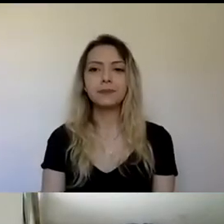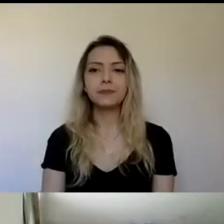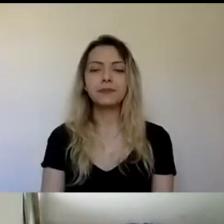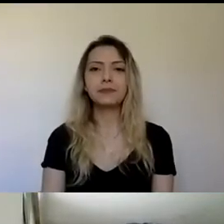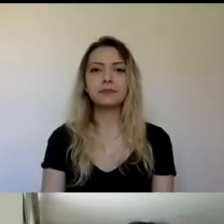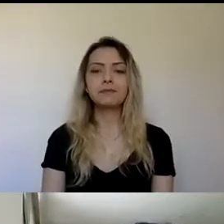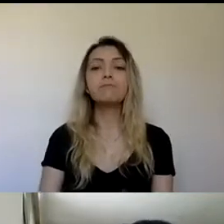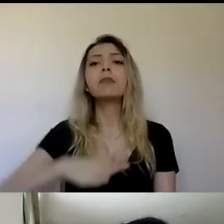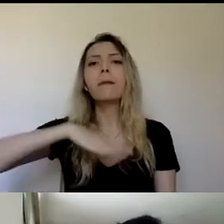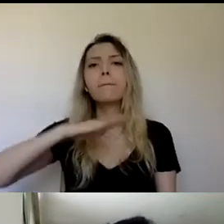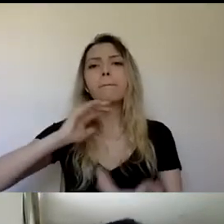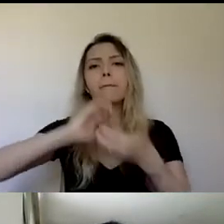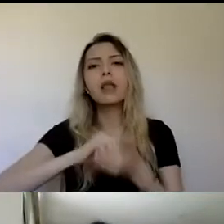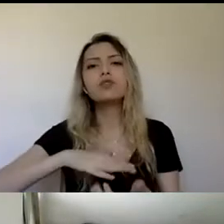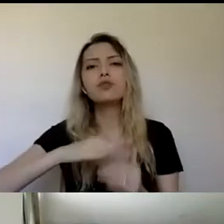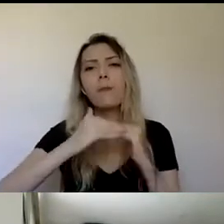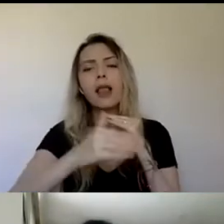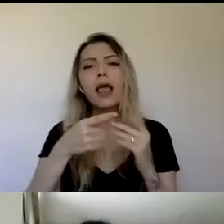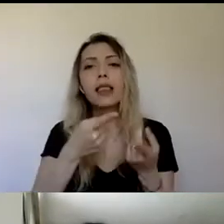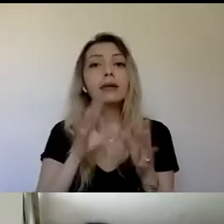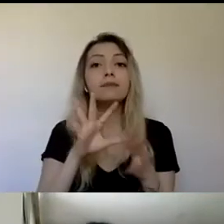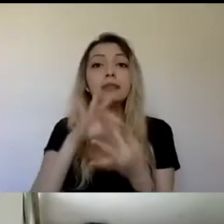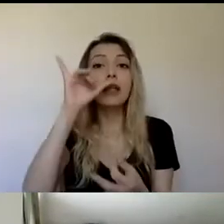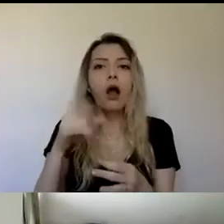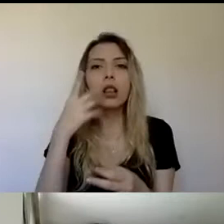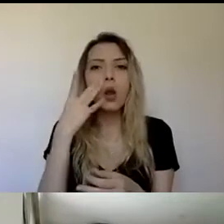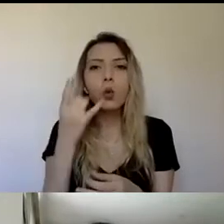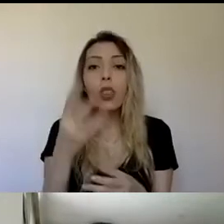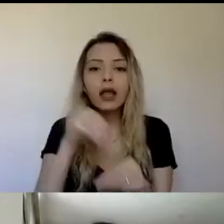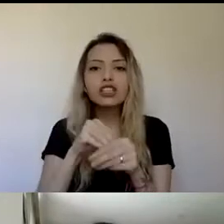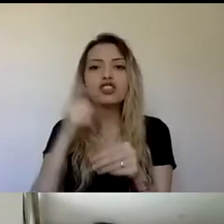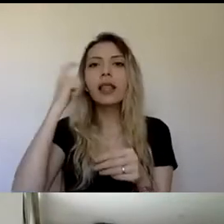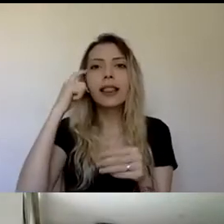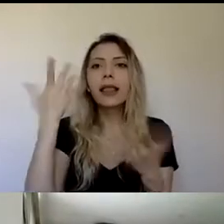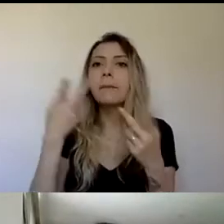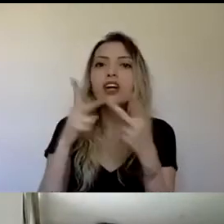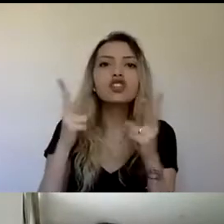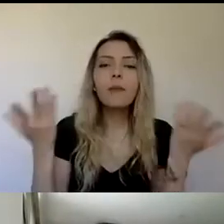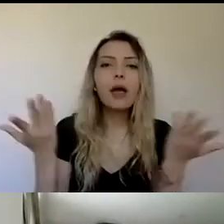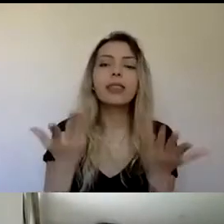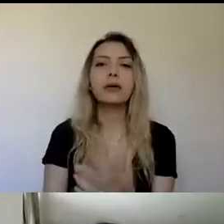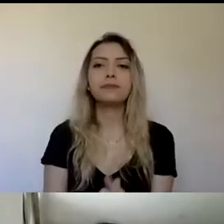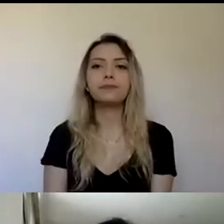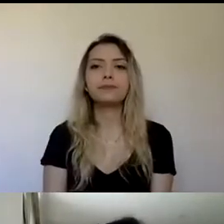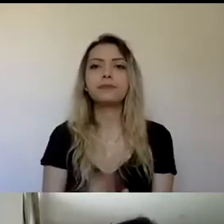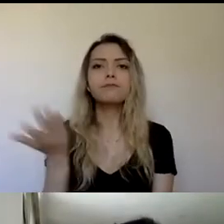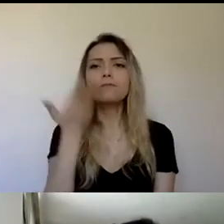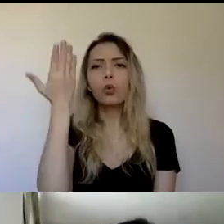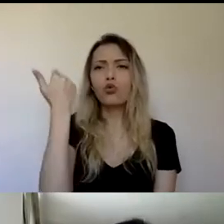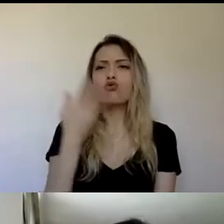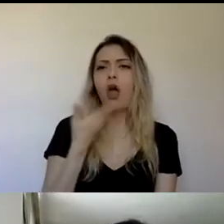Birleşmiş Milletler şöyle tanımlıyor insan hakları göstergelerini. Değişik, daha önce de bahsettiğim gibi örneğin projenin